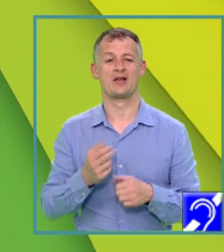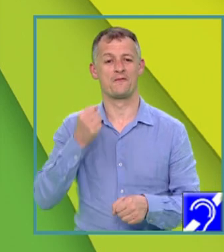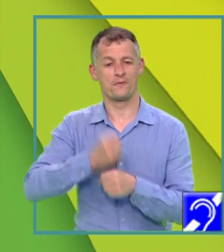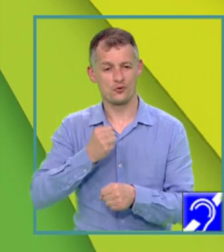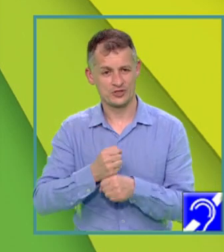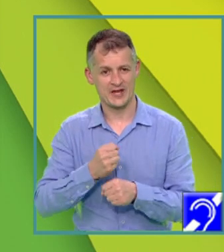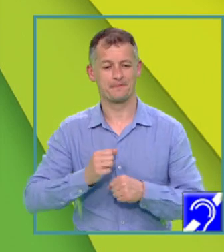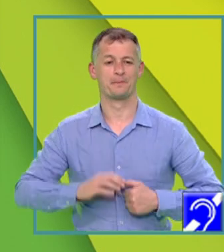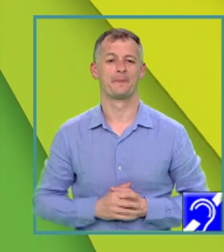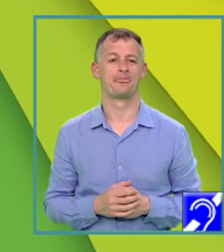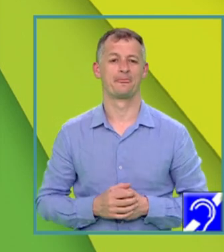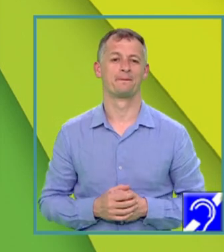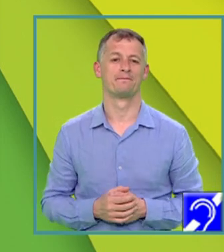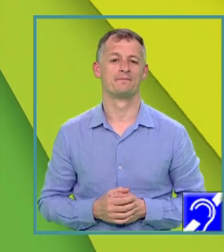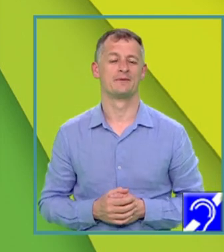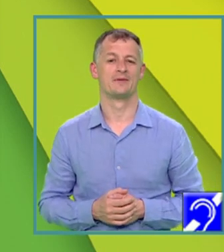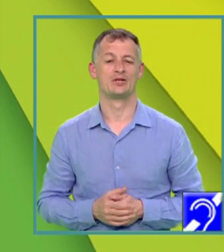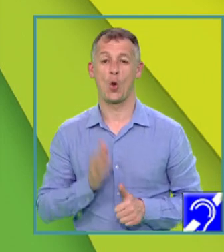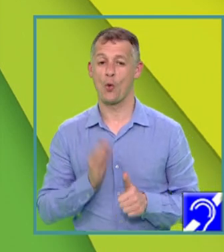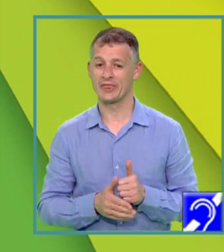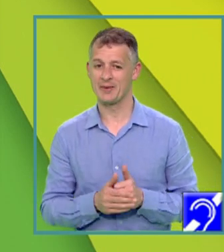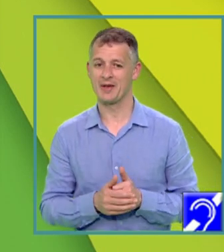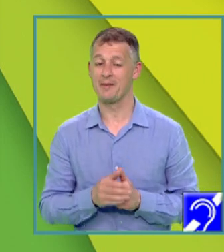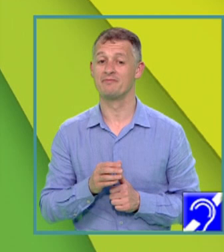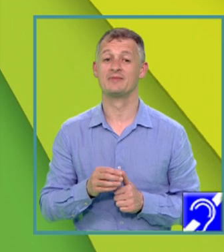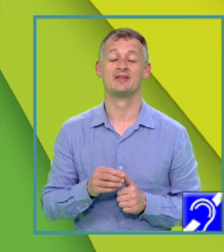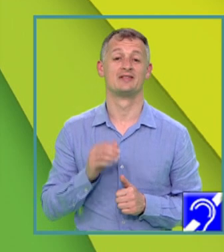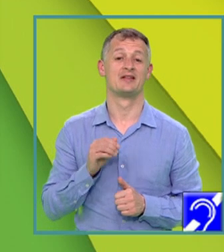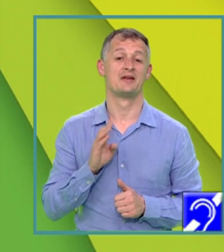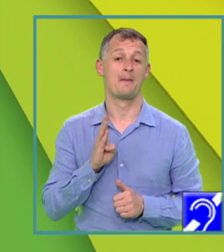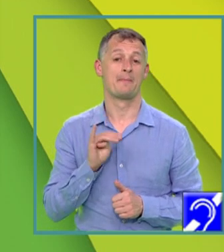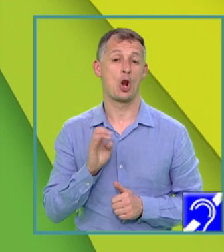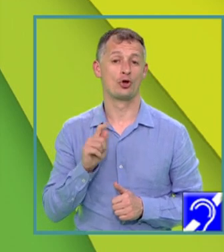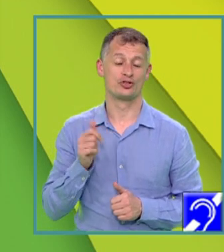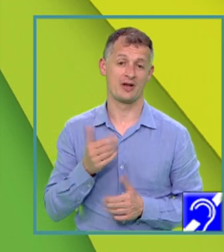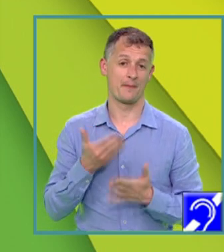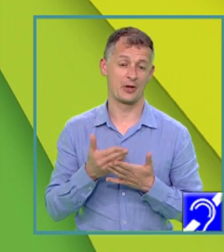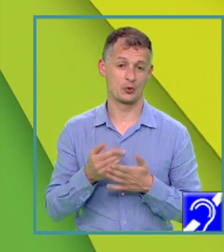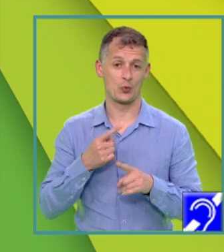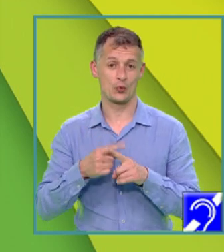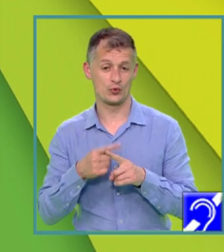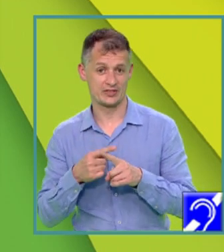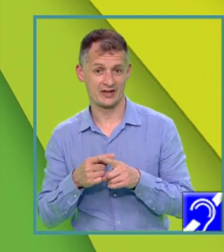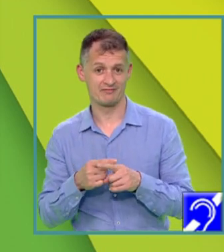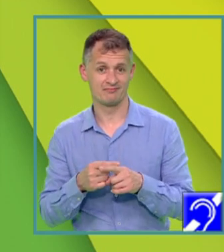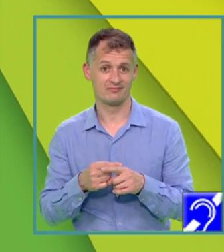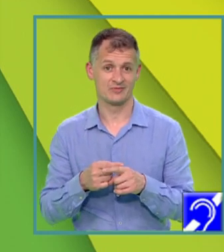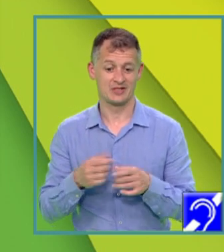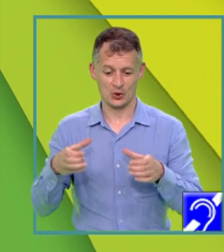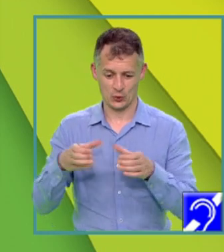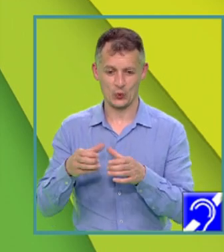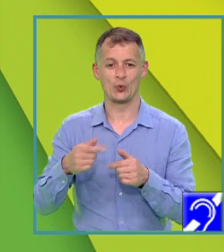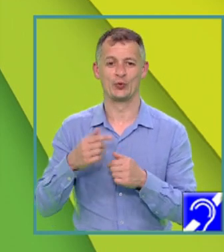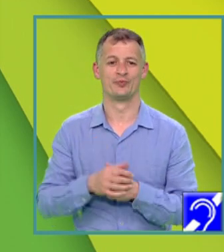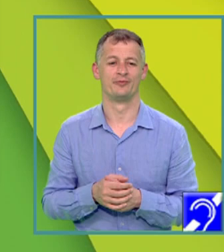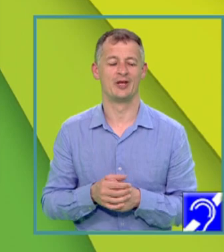nu întâmplător am lăsat-o ultima, este cea biologică de perpetuare a speciei. Contribuie foarte mult la evoluția